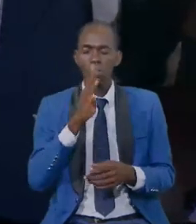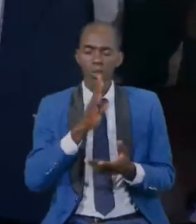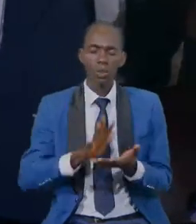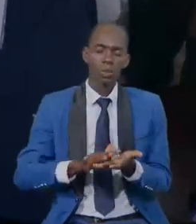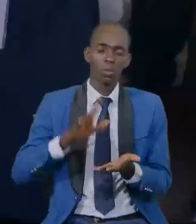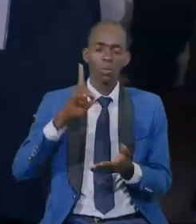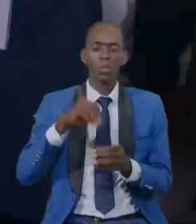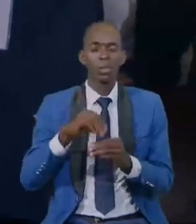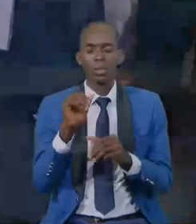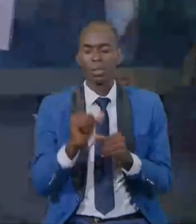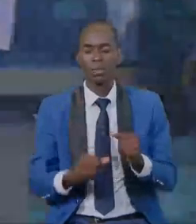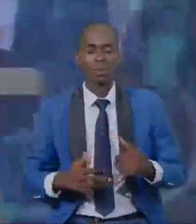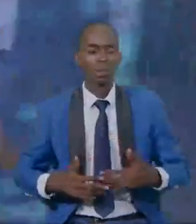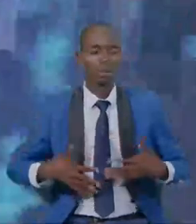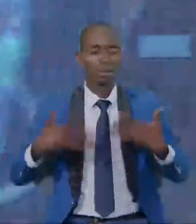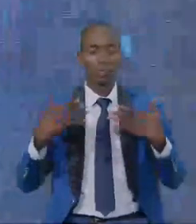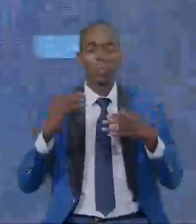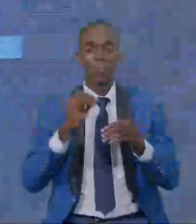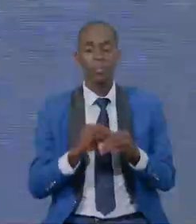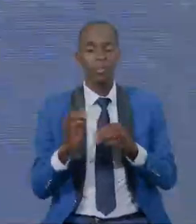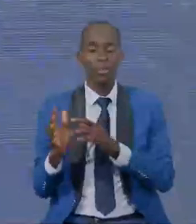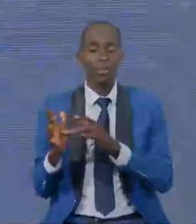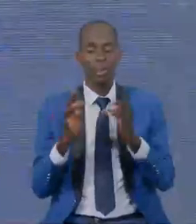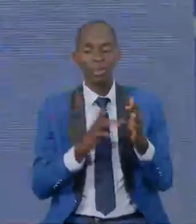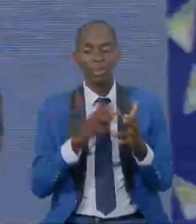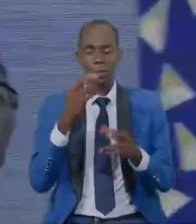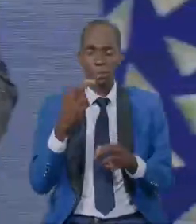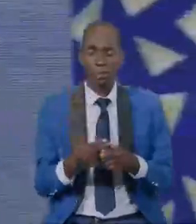Sois glorifié dans chaque vie.